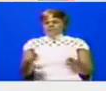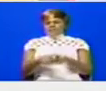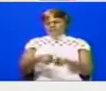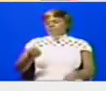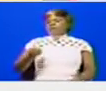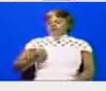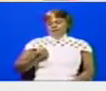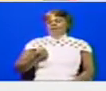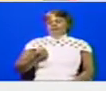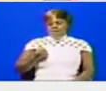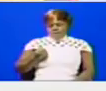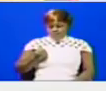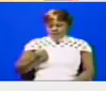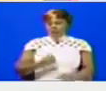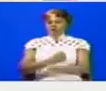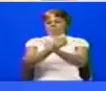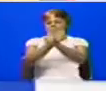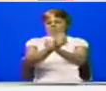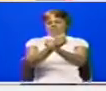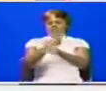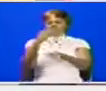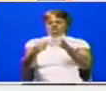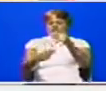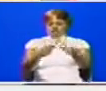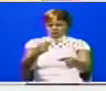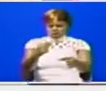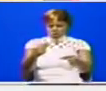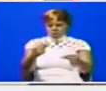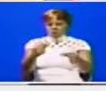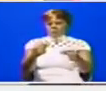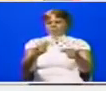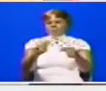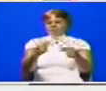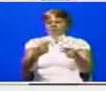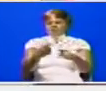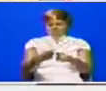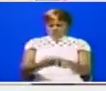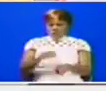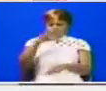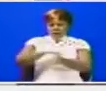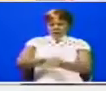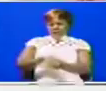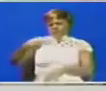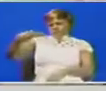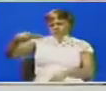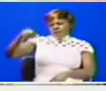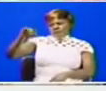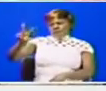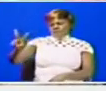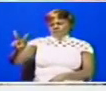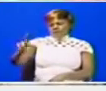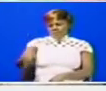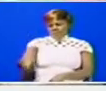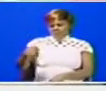girls, then this will safeguard our generation from even getting HIV and AIDS. Ingawa uvumi